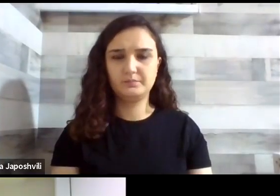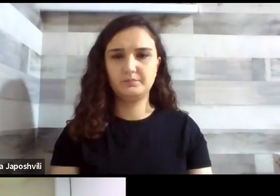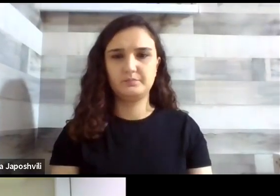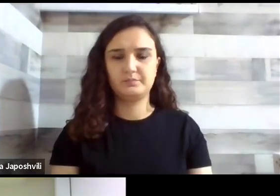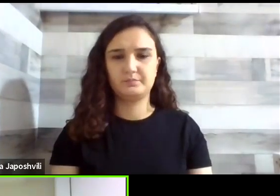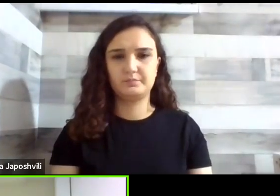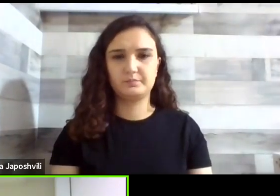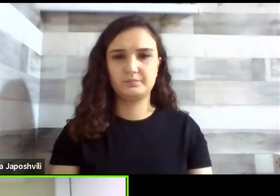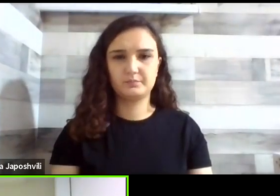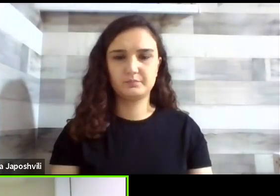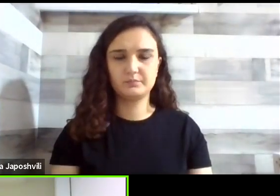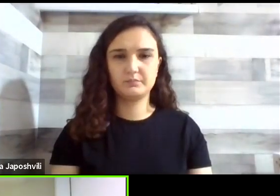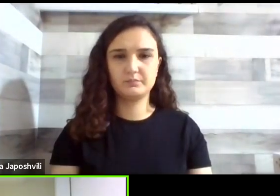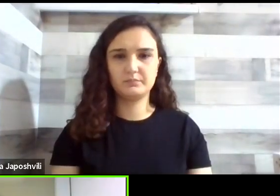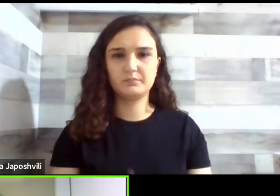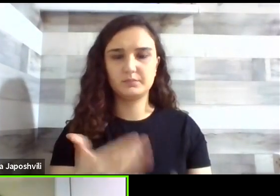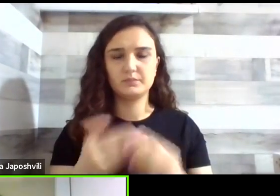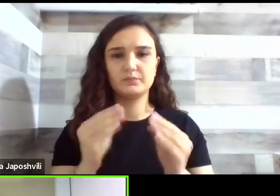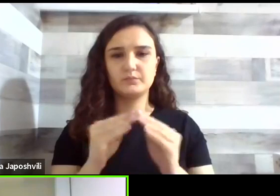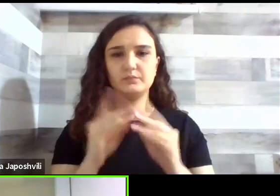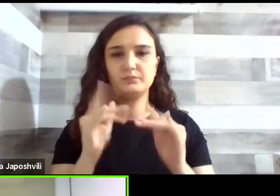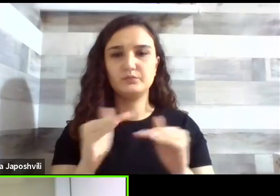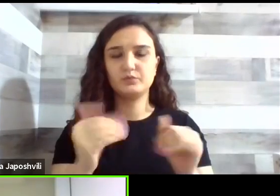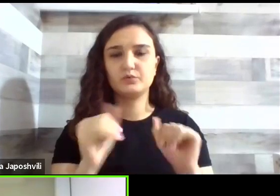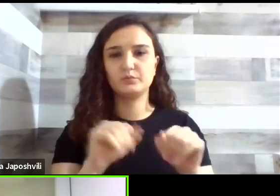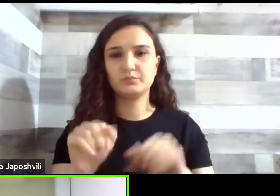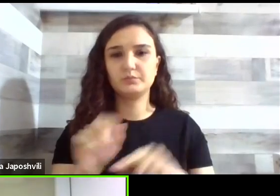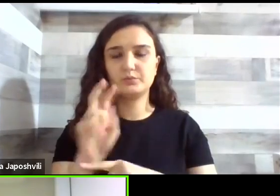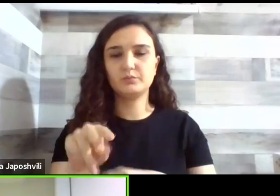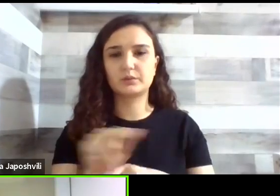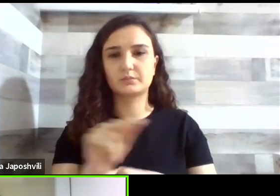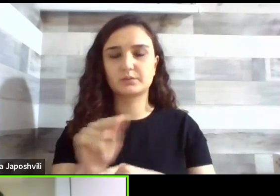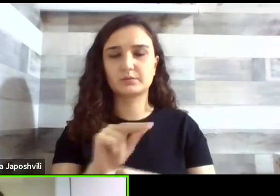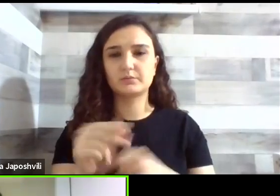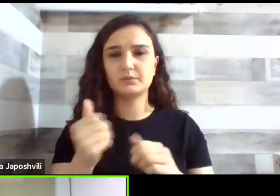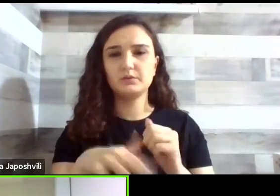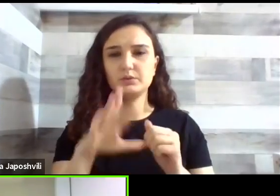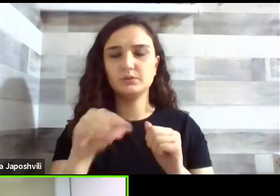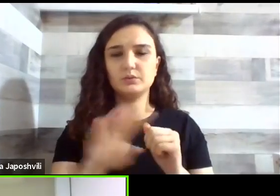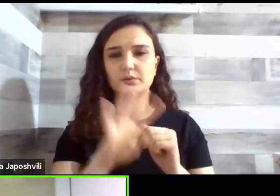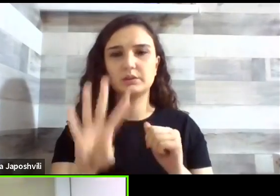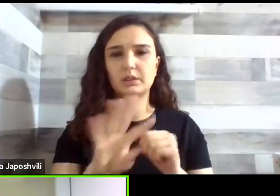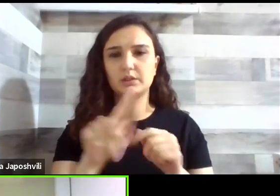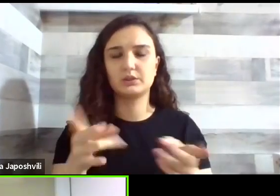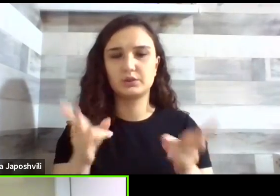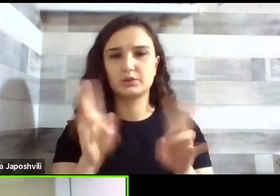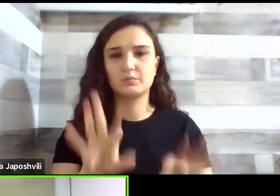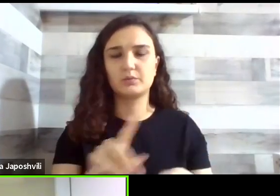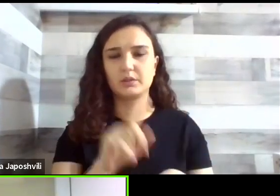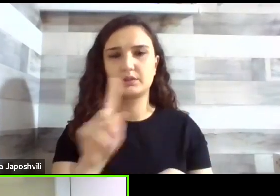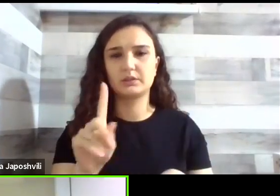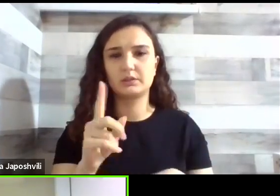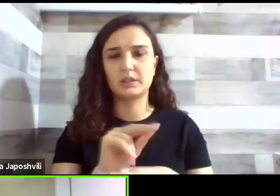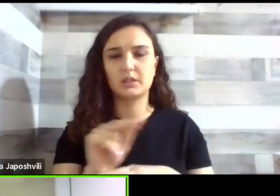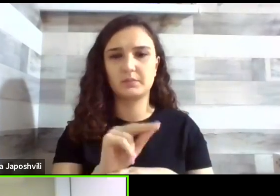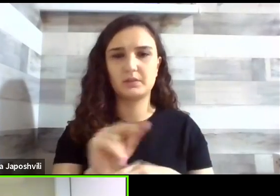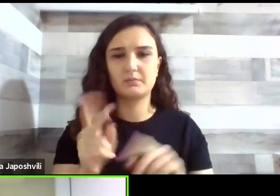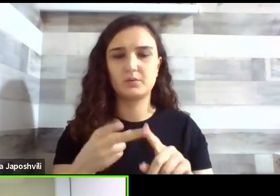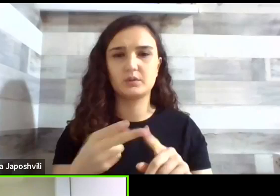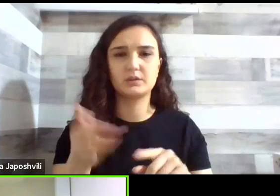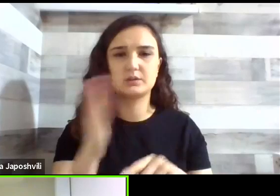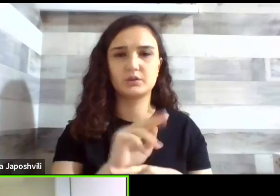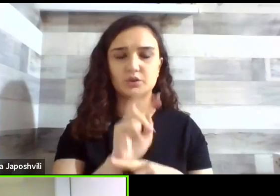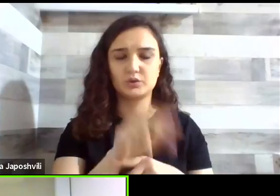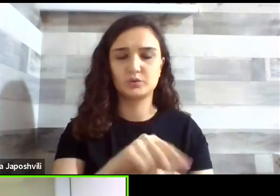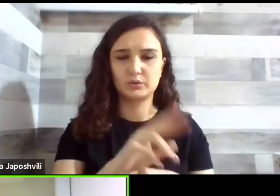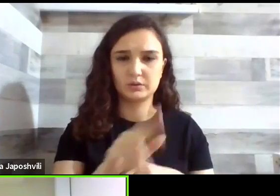ხანგრძლივობის თვალსაზრისით, მაგალითად, იგივე ბავშვი შესაძლებელია მიდიოდეს რეაბილიტაციის ცენტრში და 4 საათი გრჩებოდეს, ერთი თერაპიიდან მეორეზე შედიოდეს და ასე